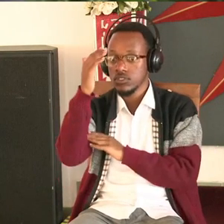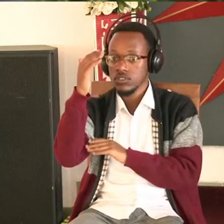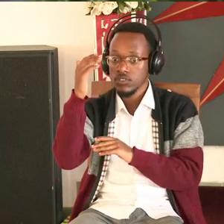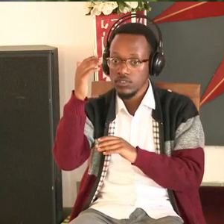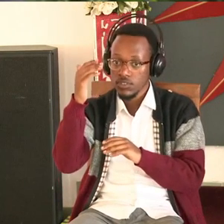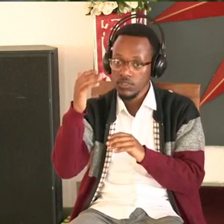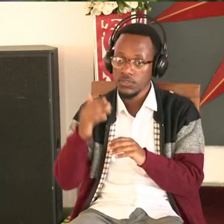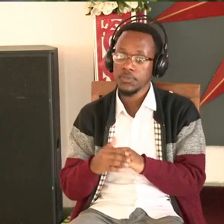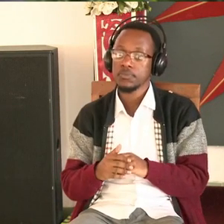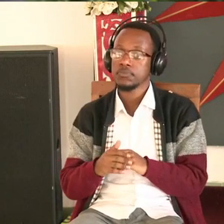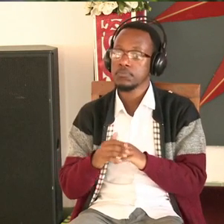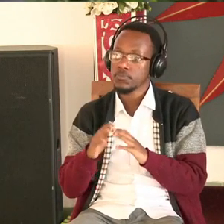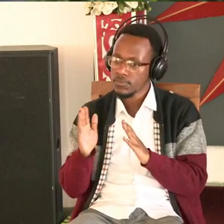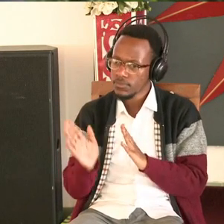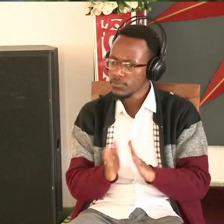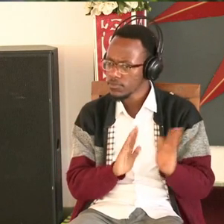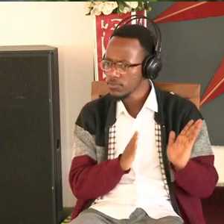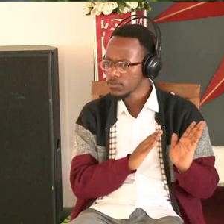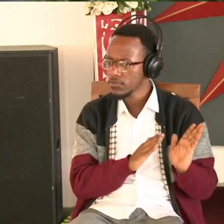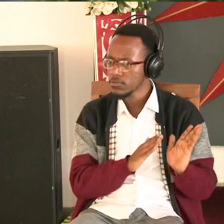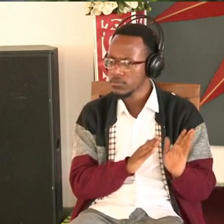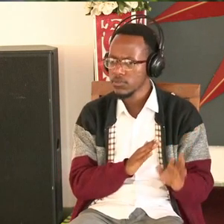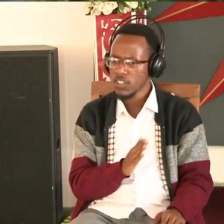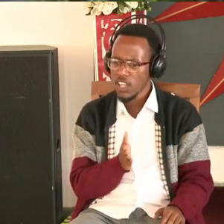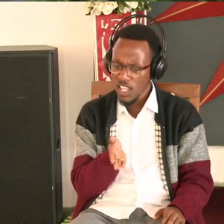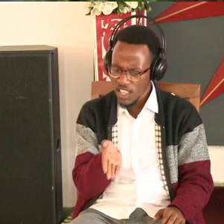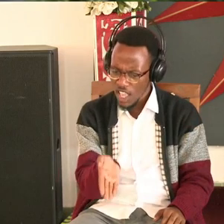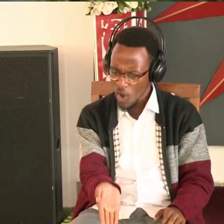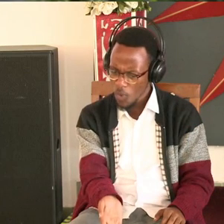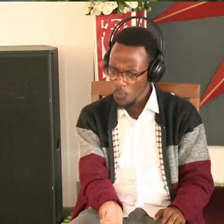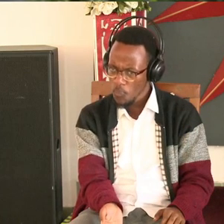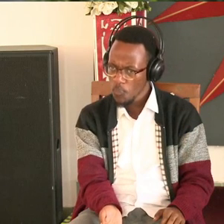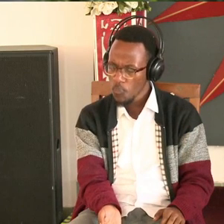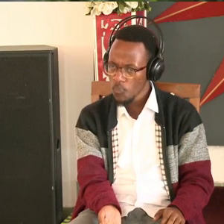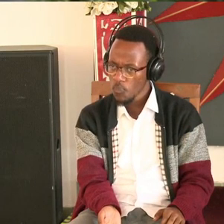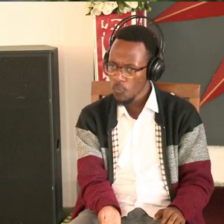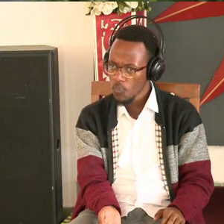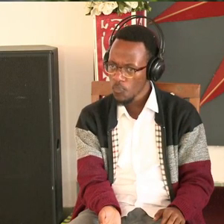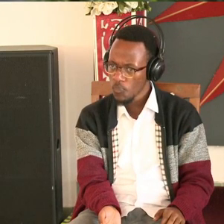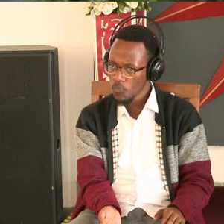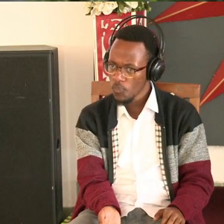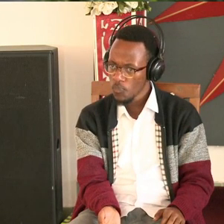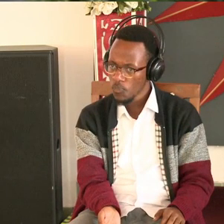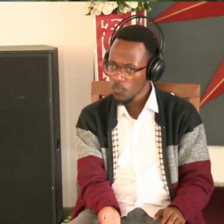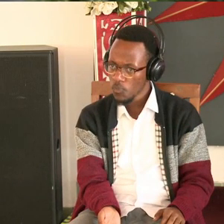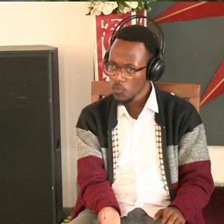simenye iby'Imana yateganije muri iki gihe cyacu